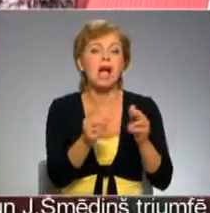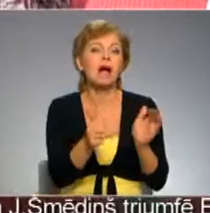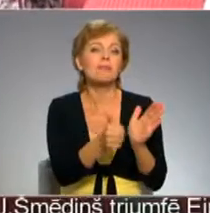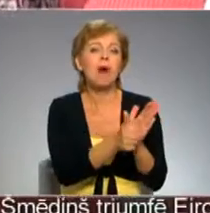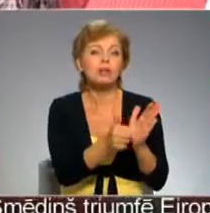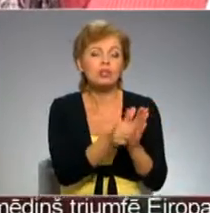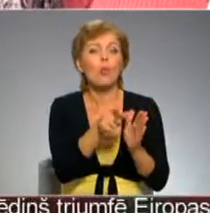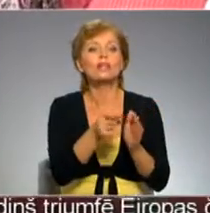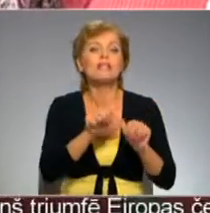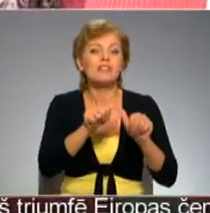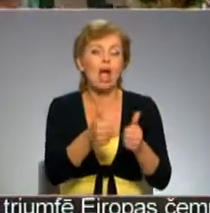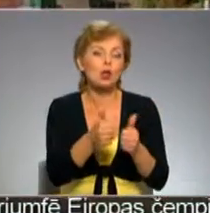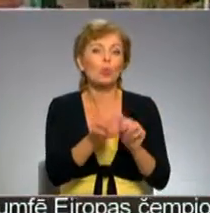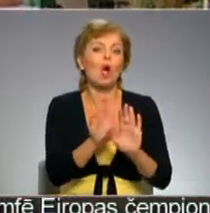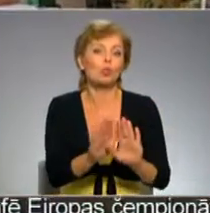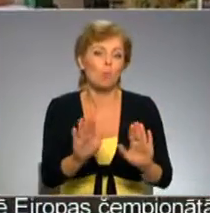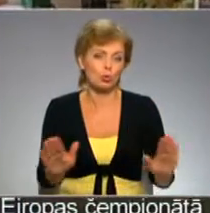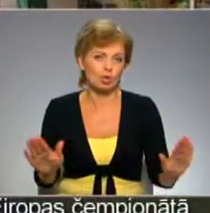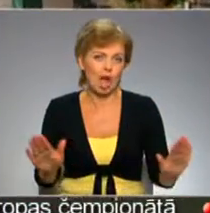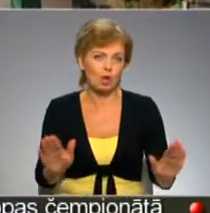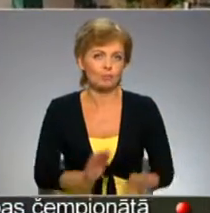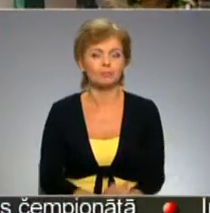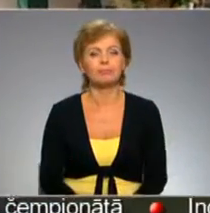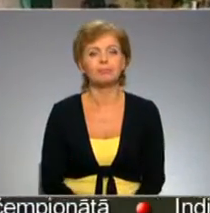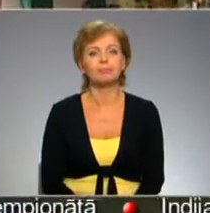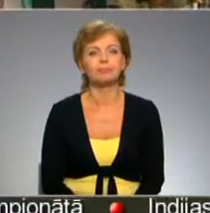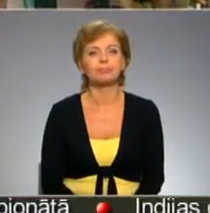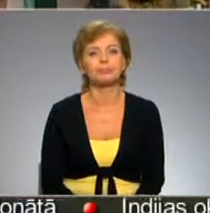tajā pils muzeju. Sandra Leitāne, Andris Pāns, TV Spektrs.